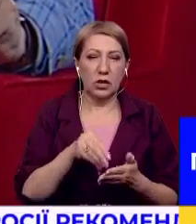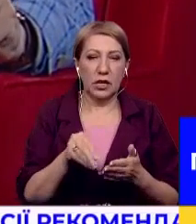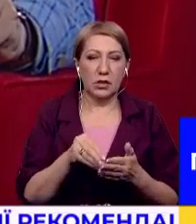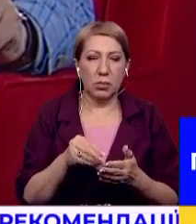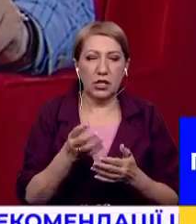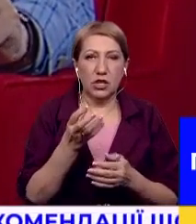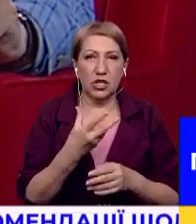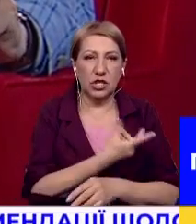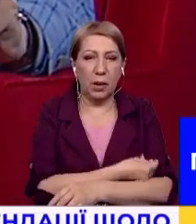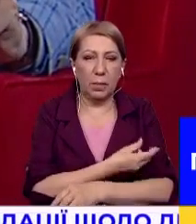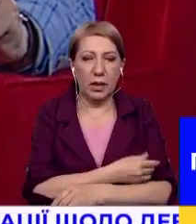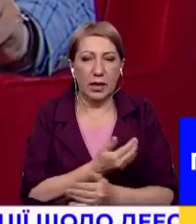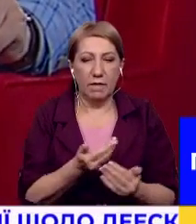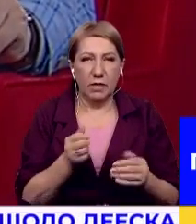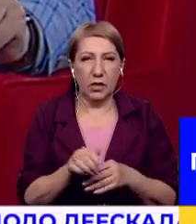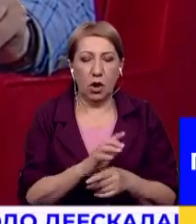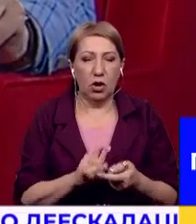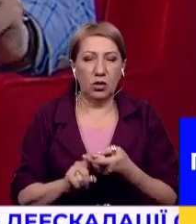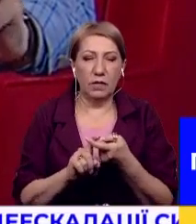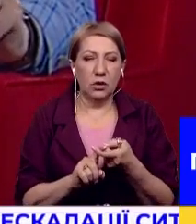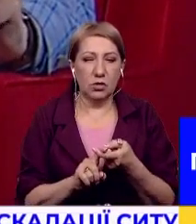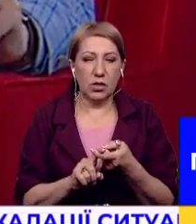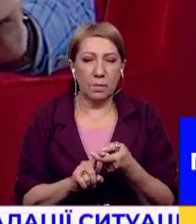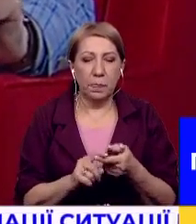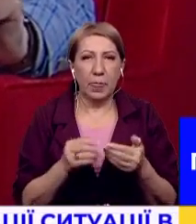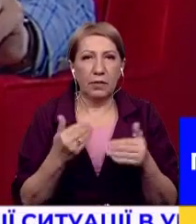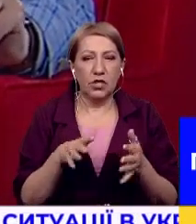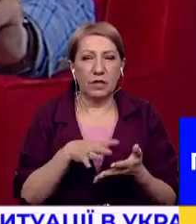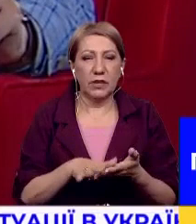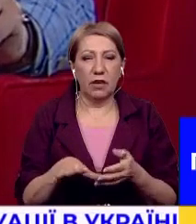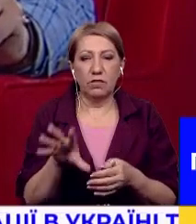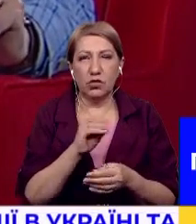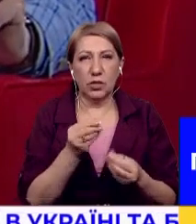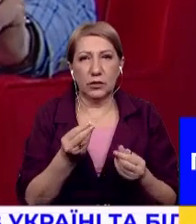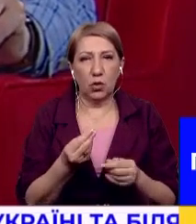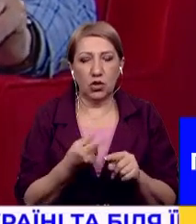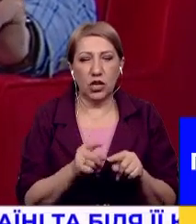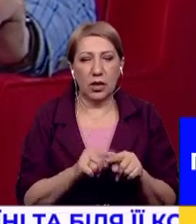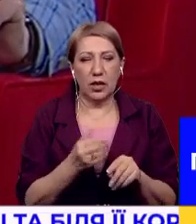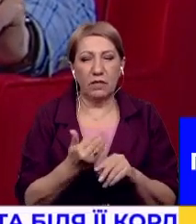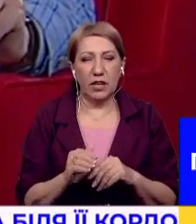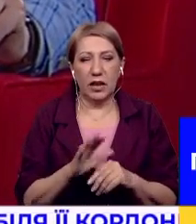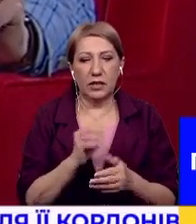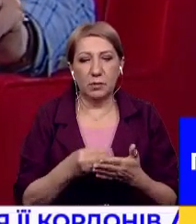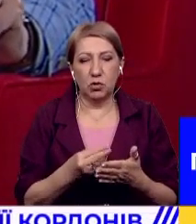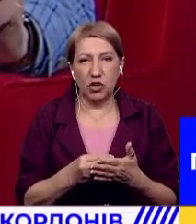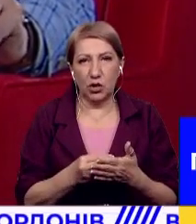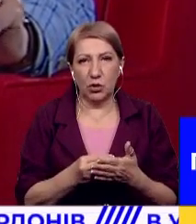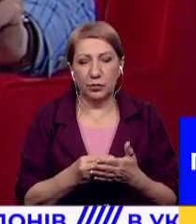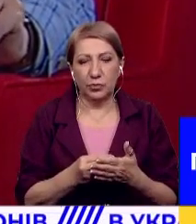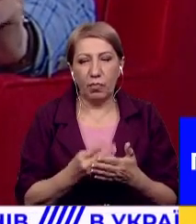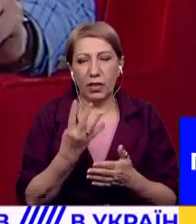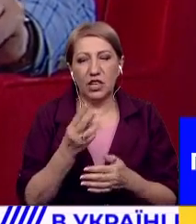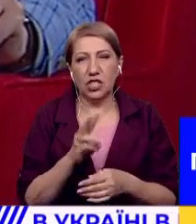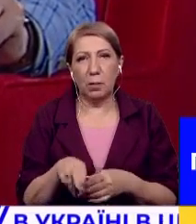закупівлю щеплень від коронавірусу вже витратили всю суму, виділену з бюджету. Йдеться про